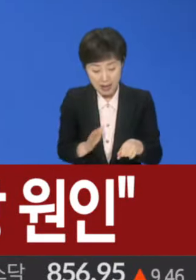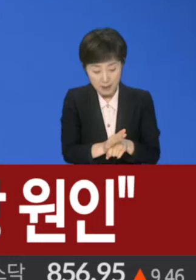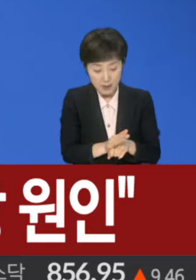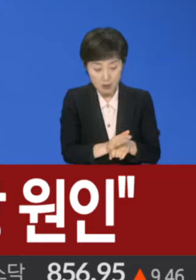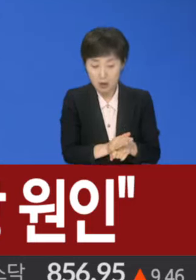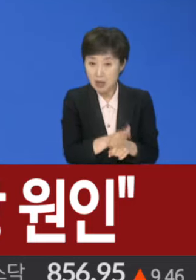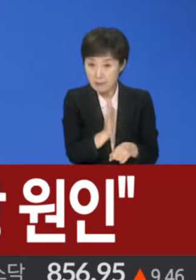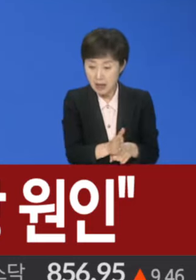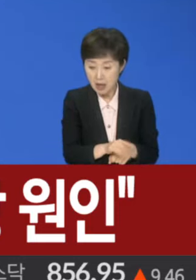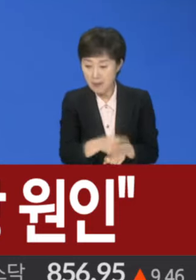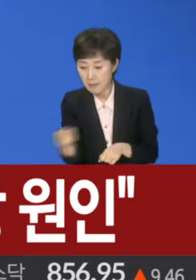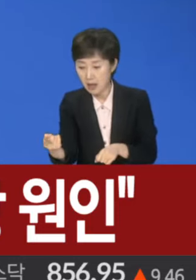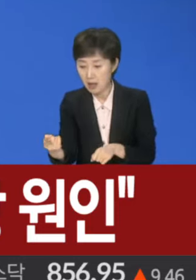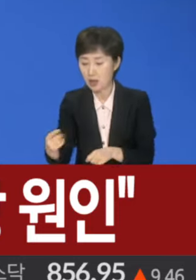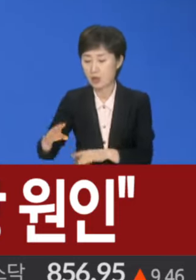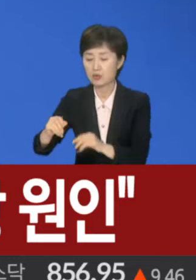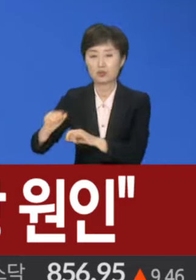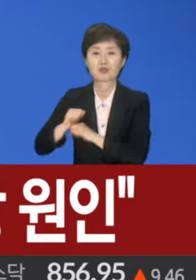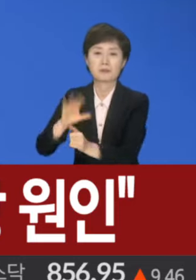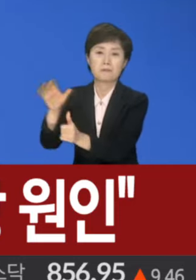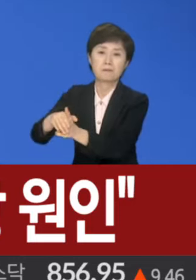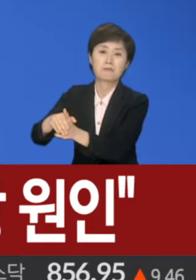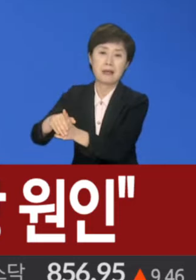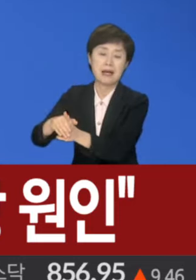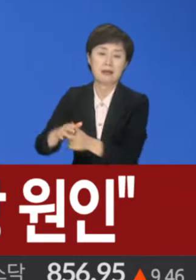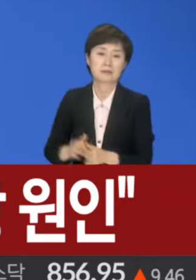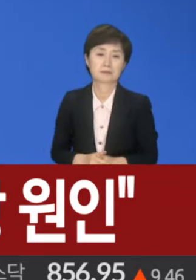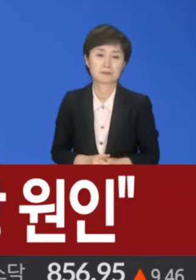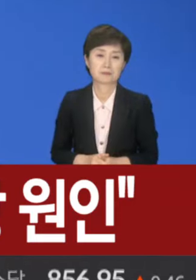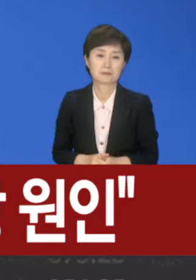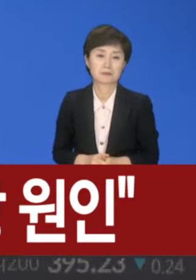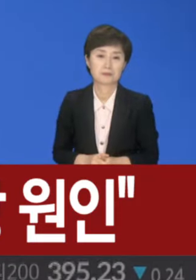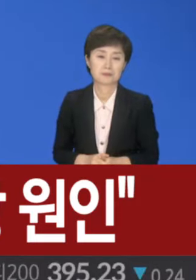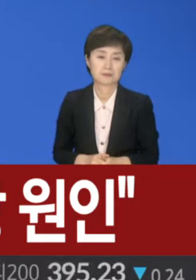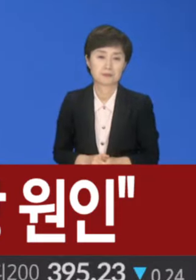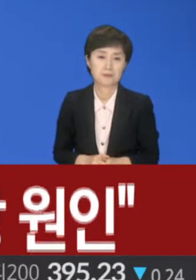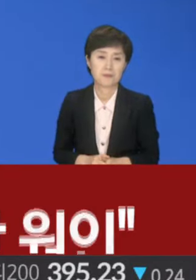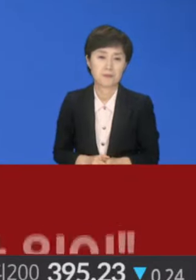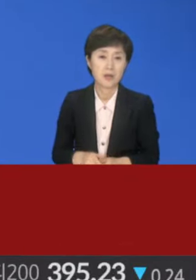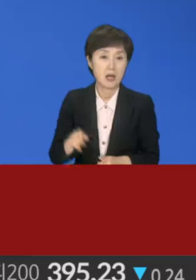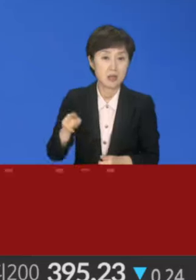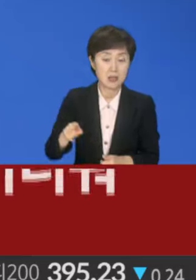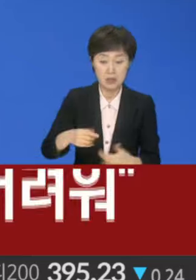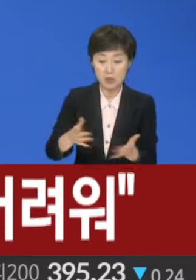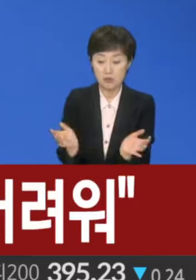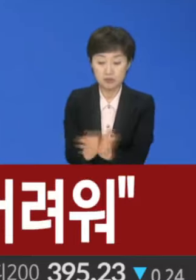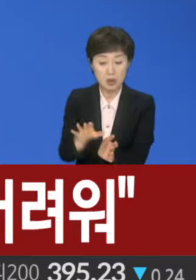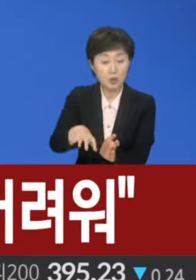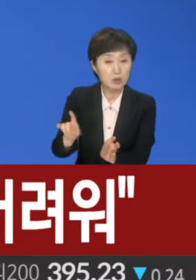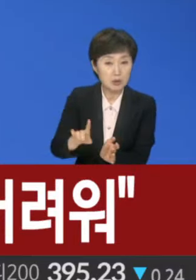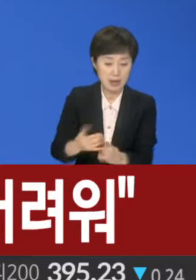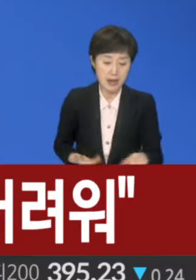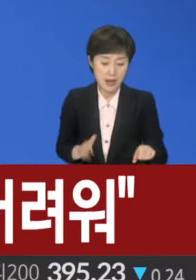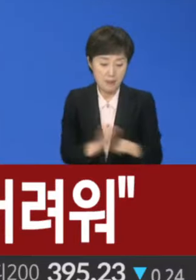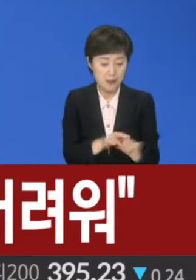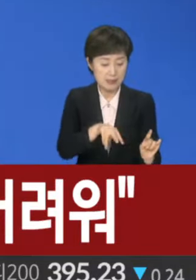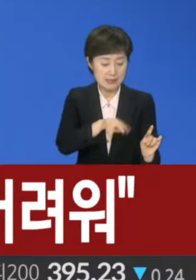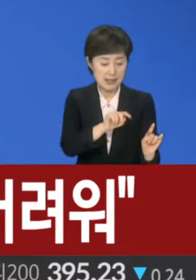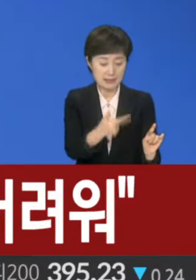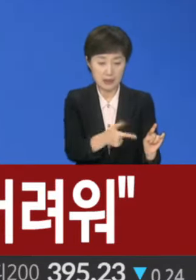육군 54단으로 전환하게 됩니다. 당시 이 신속기동부대로 편제된 부대는 해병 1사단